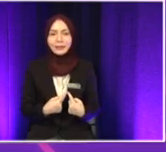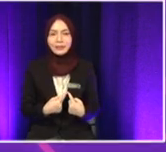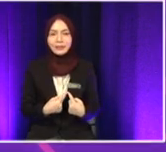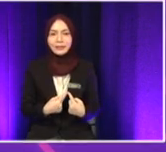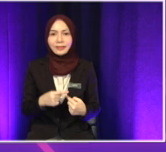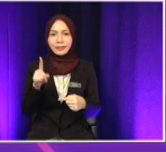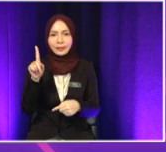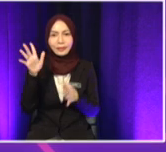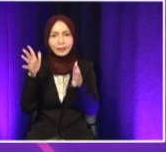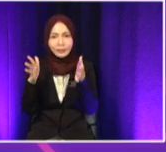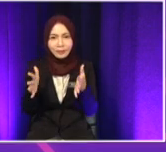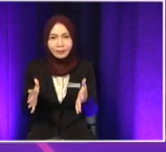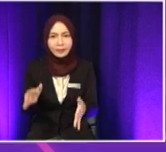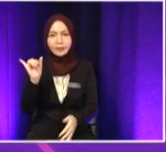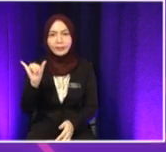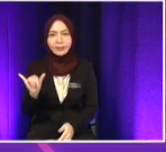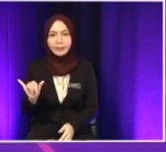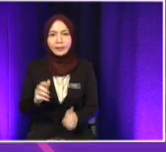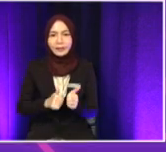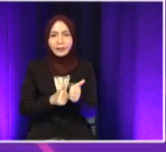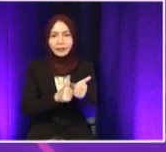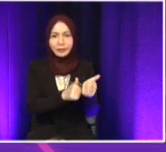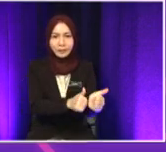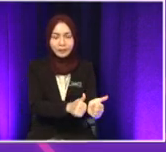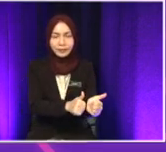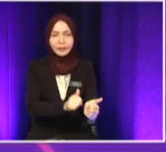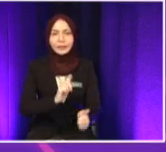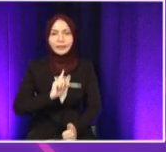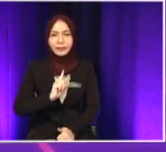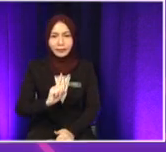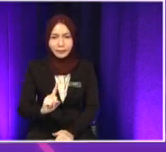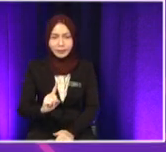selari dengan kehendak Sorong